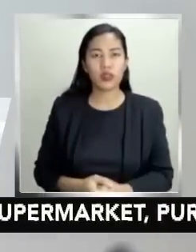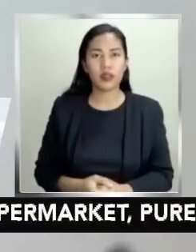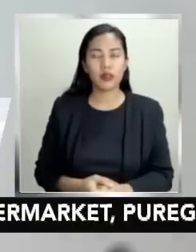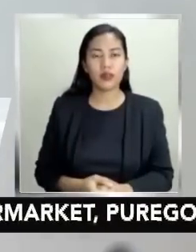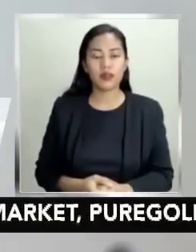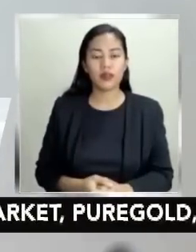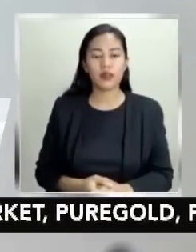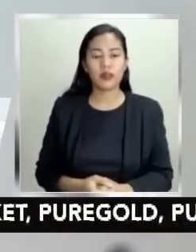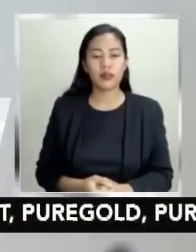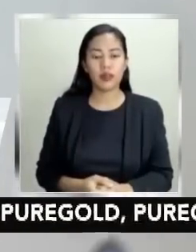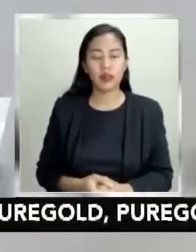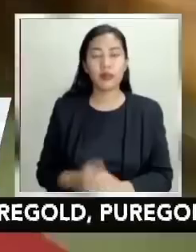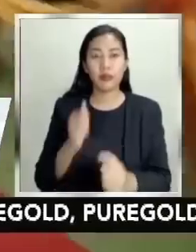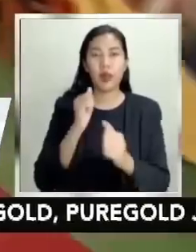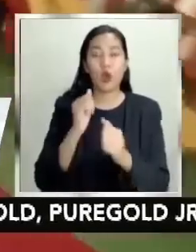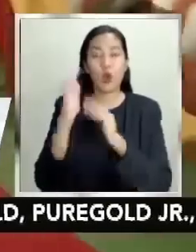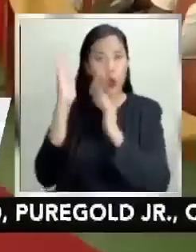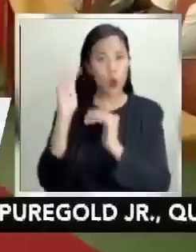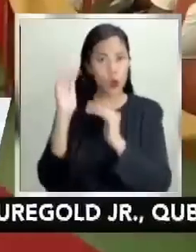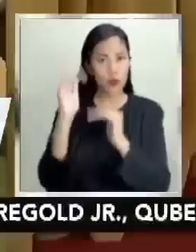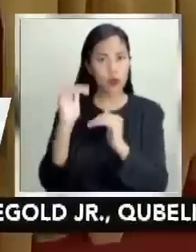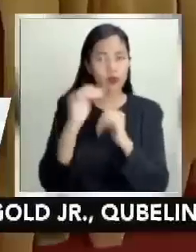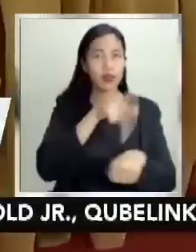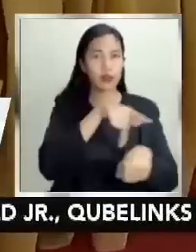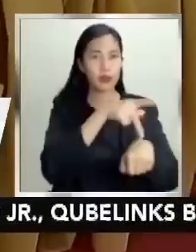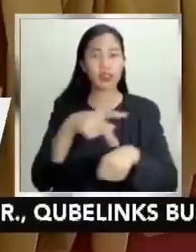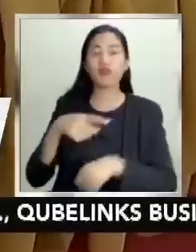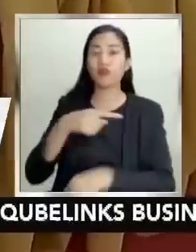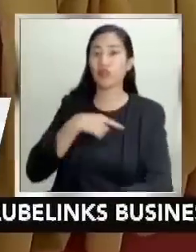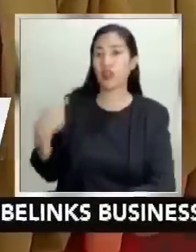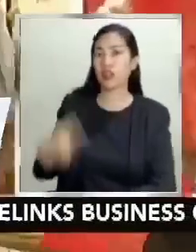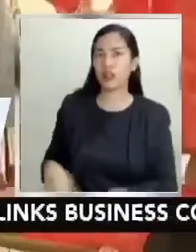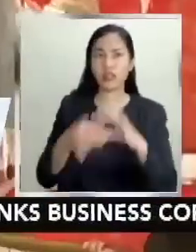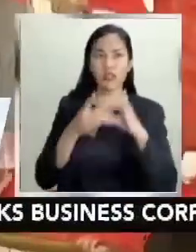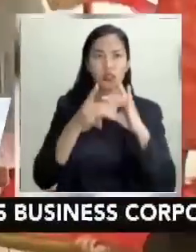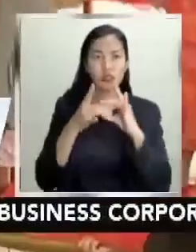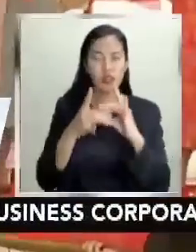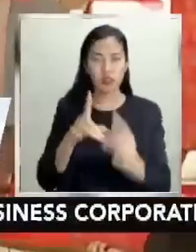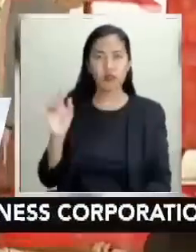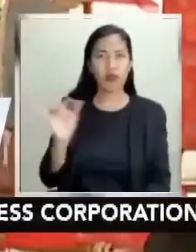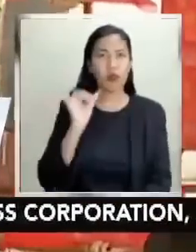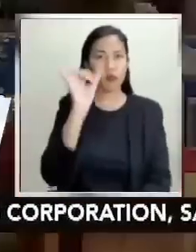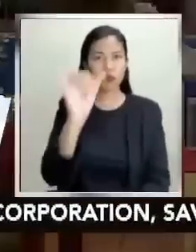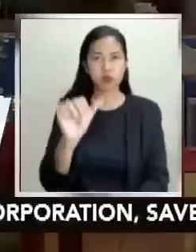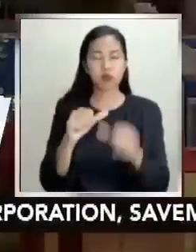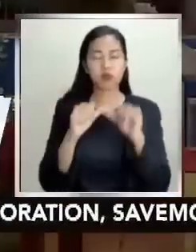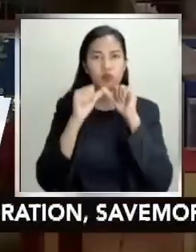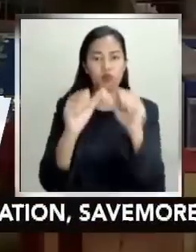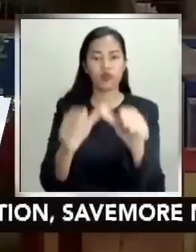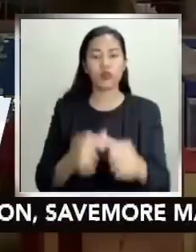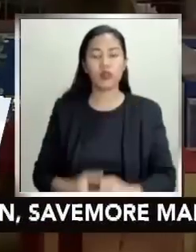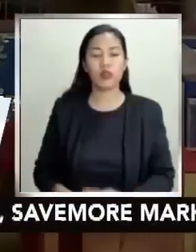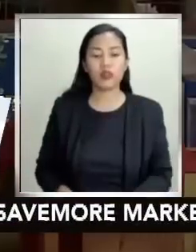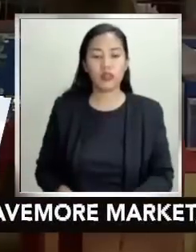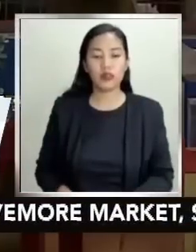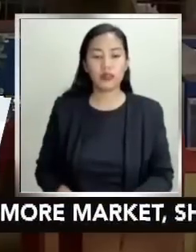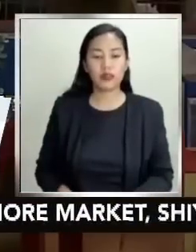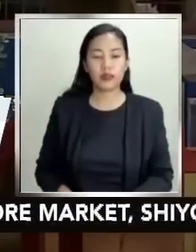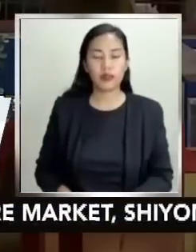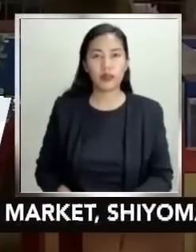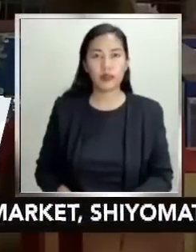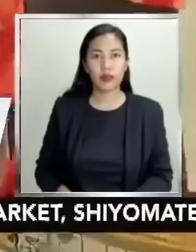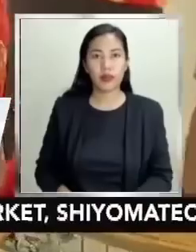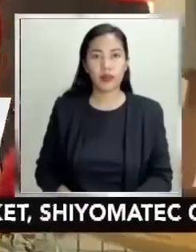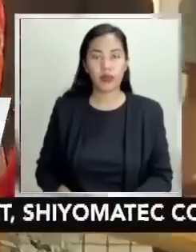will last forever. Guest of honor si Ambassador Xilian sa International Chinese Language Day sa Jose Abad Santos High School